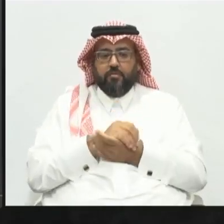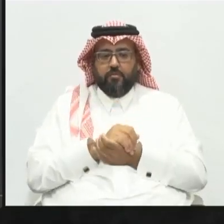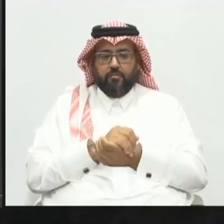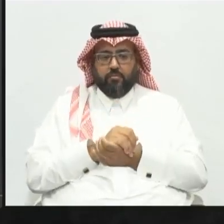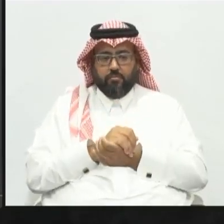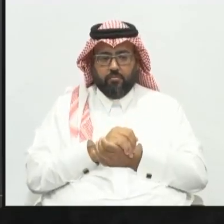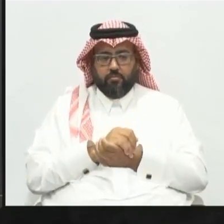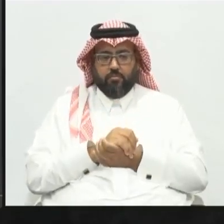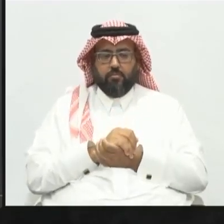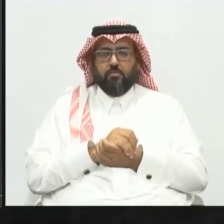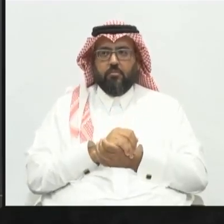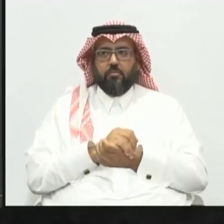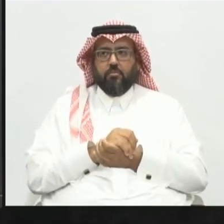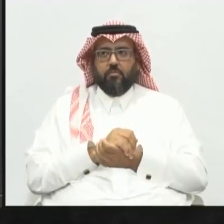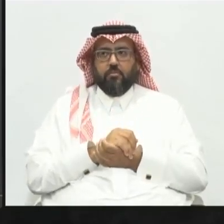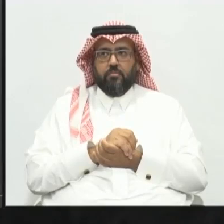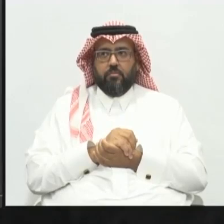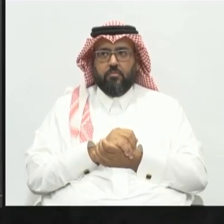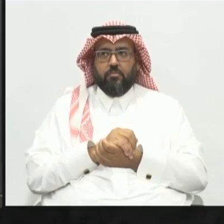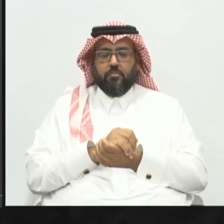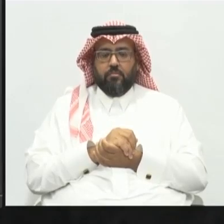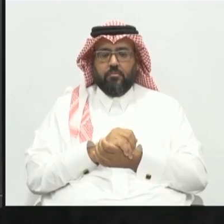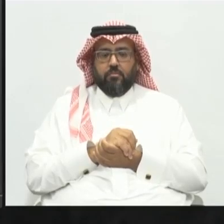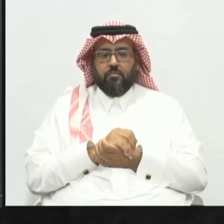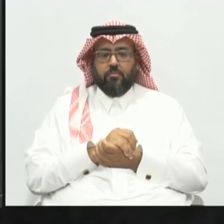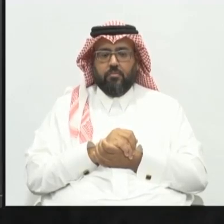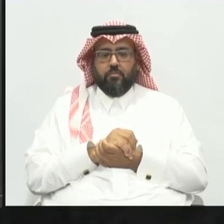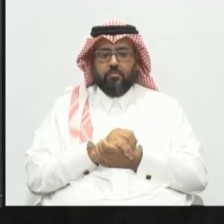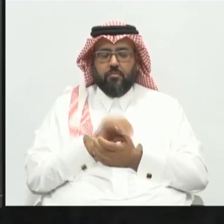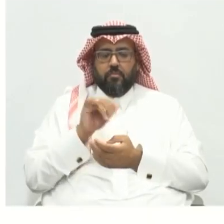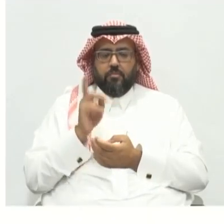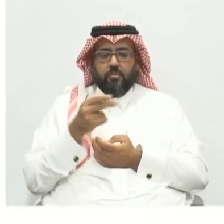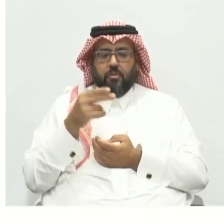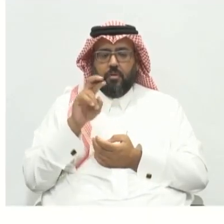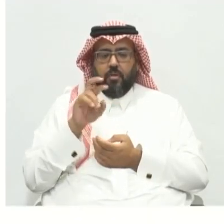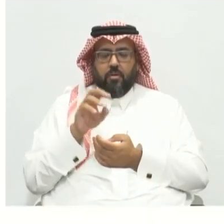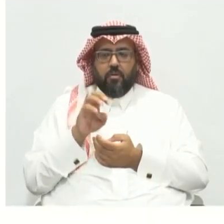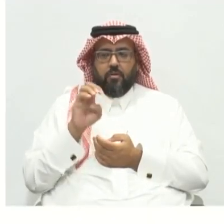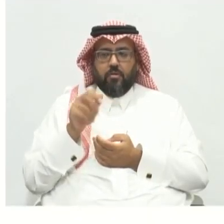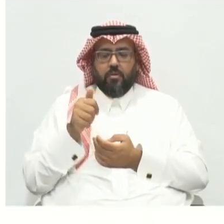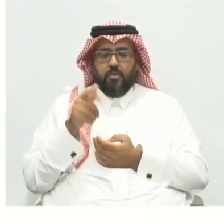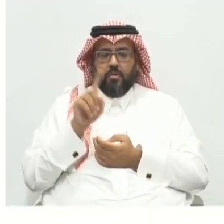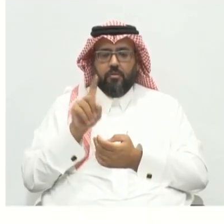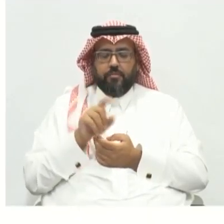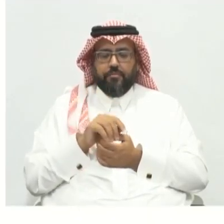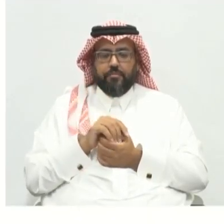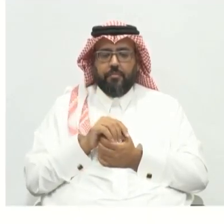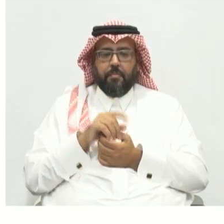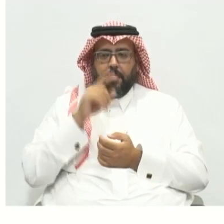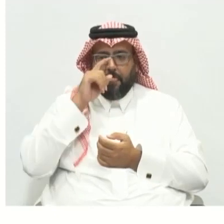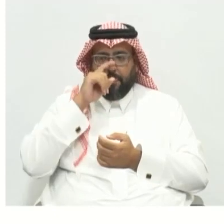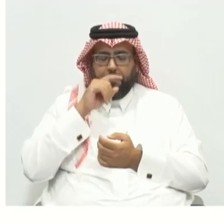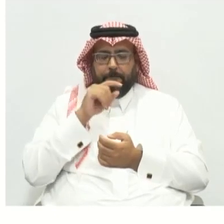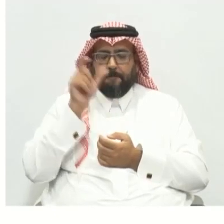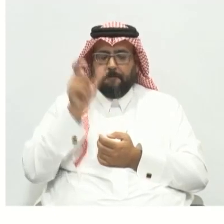وهذا الامر في حال المخالفه ماذا يحصل يترتب على ذلك جزاء فيجب على